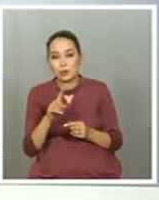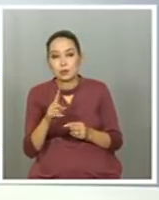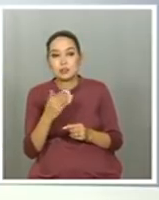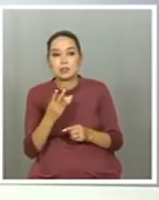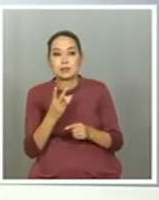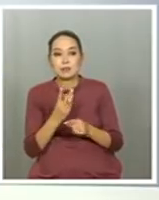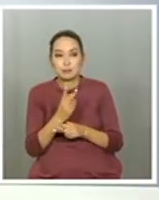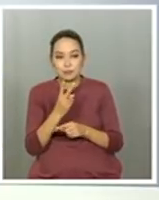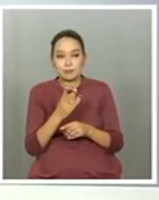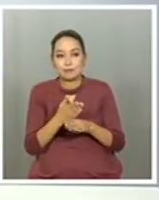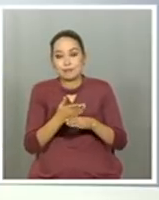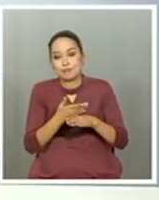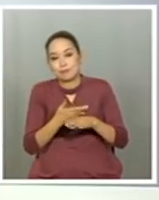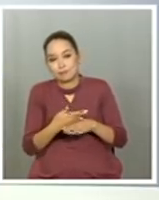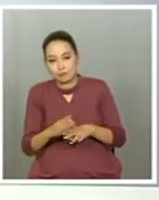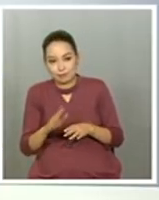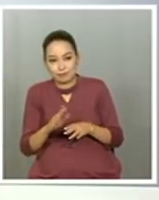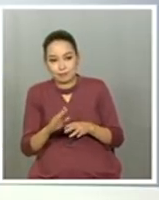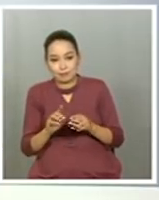екі рет мейоздық бөліну нәтижесінде